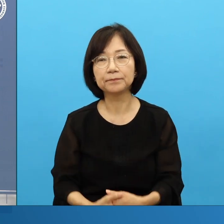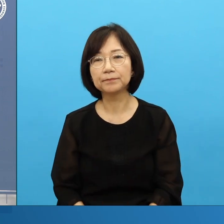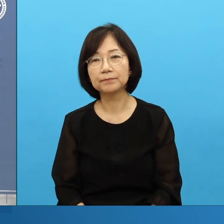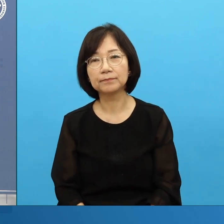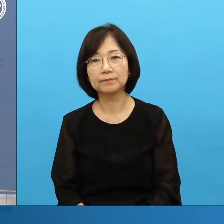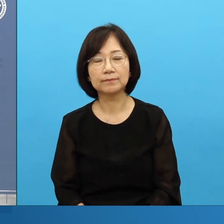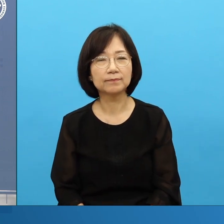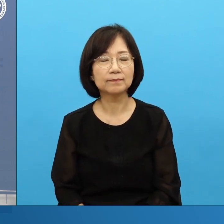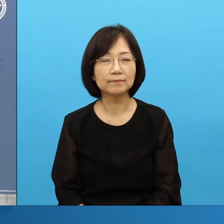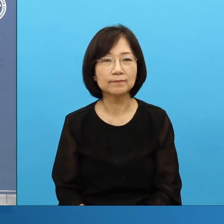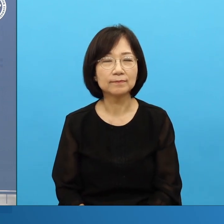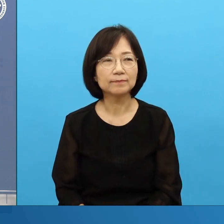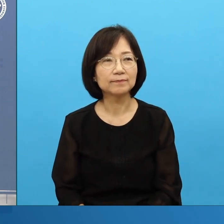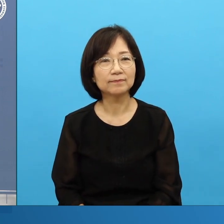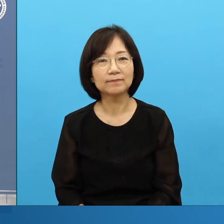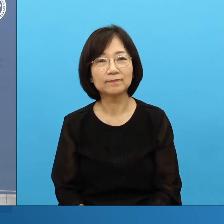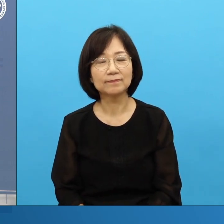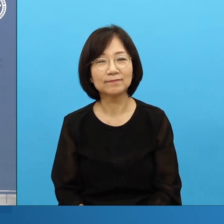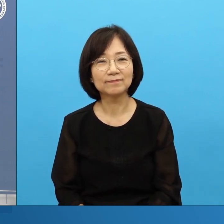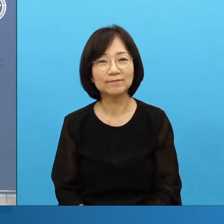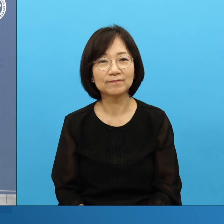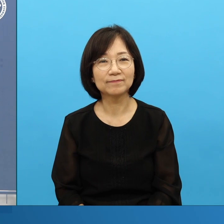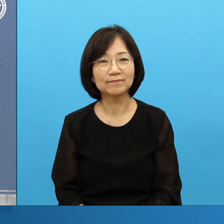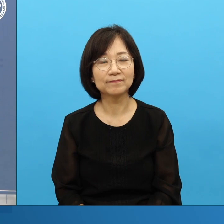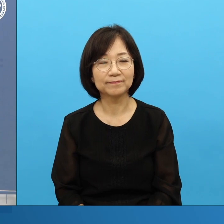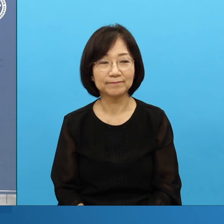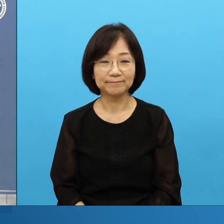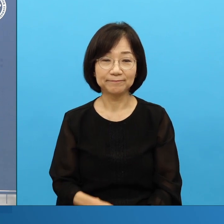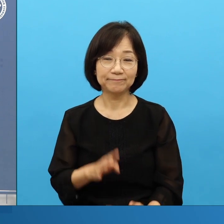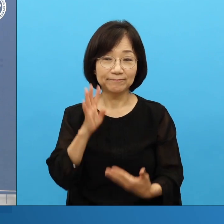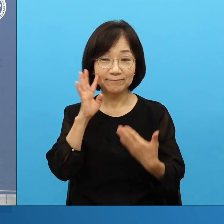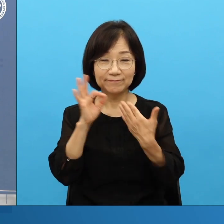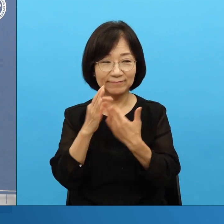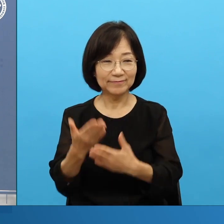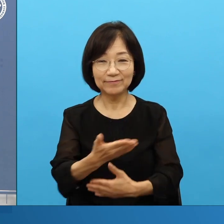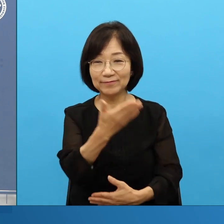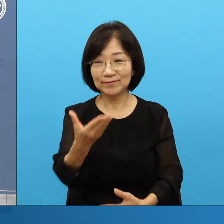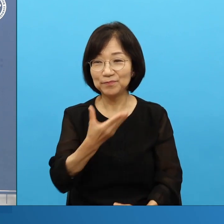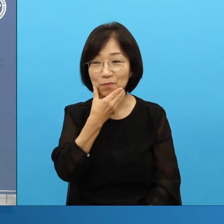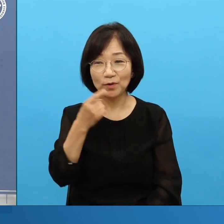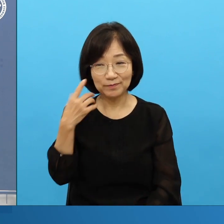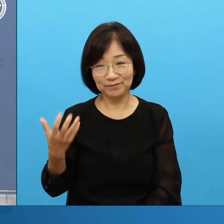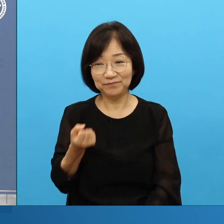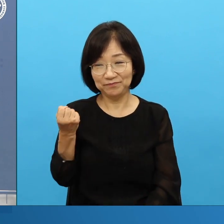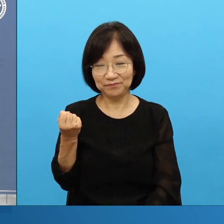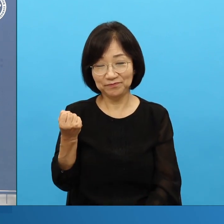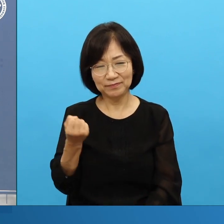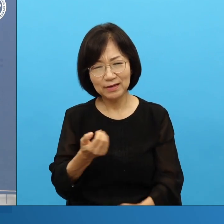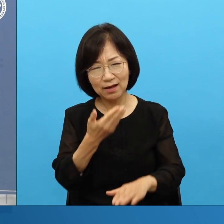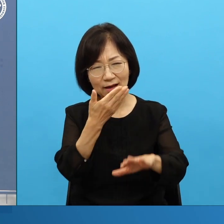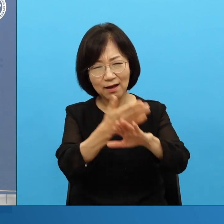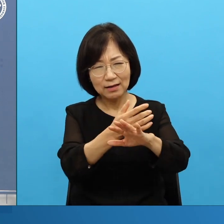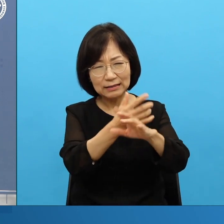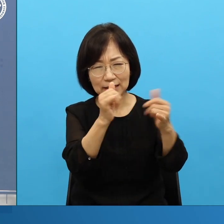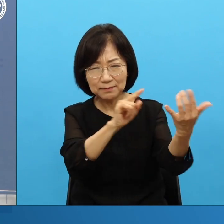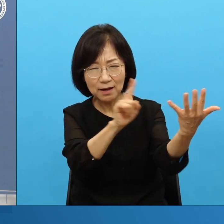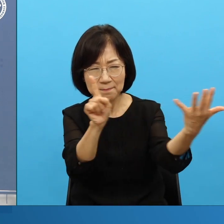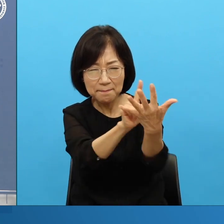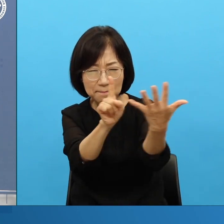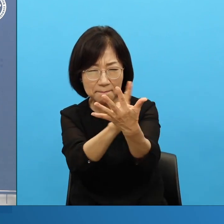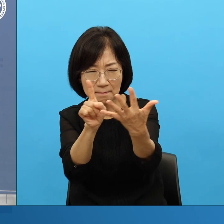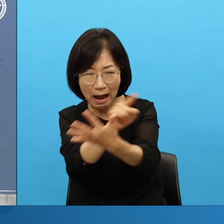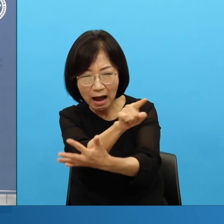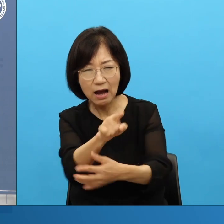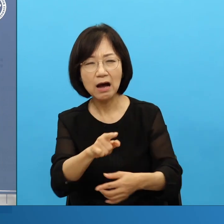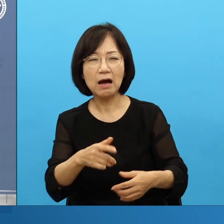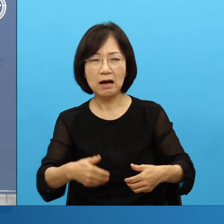많은 사람 볼 때 내가 뭘 도와야 돼 보이잖아요. And when you're enjoying this gospel and you see all these people, you know what you need to help them with.